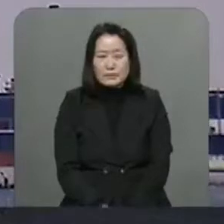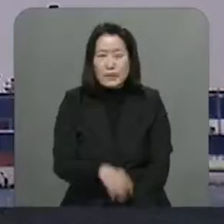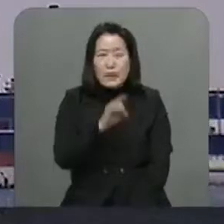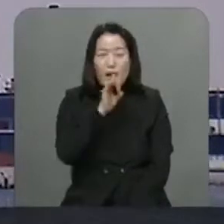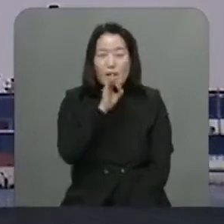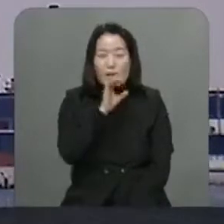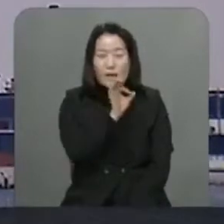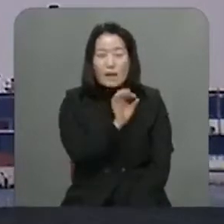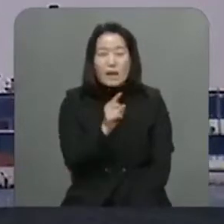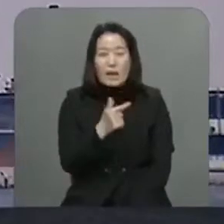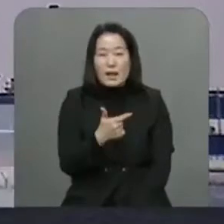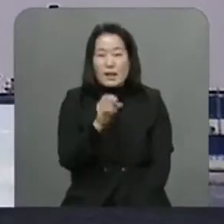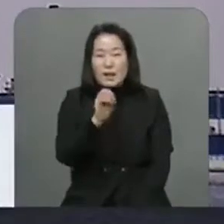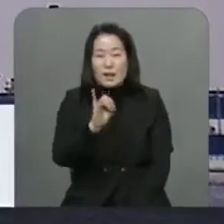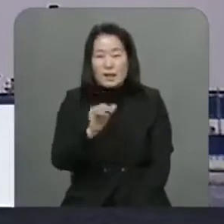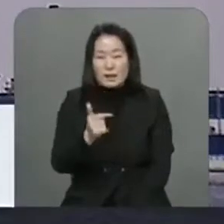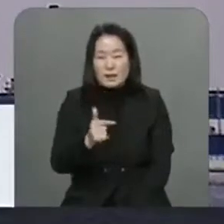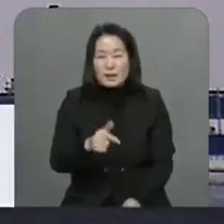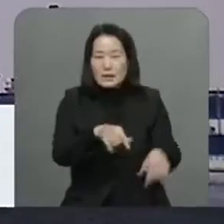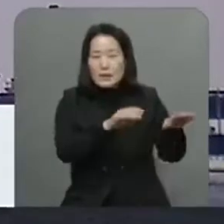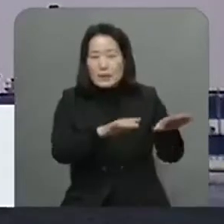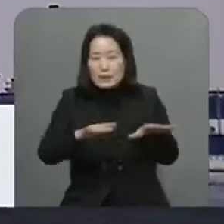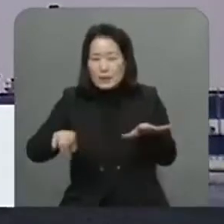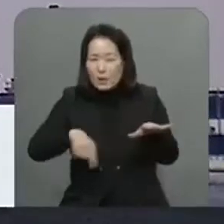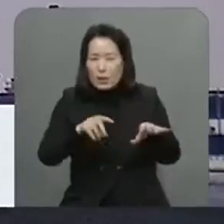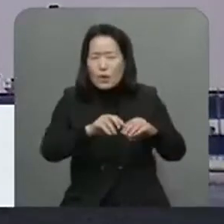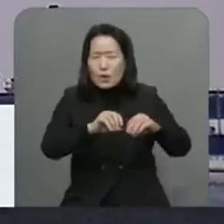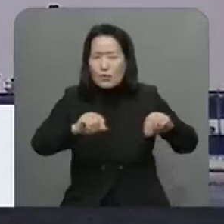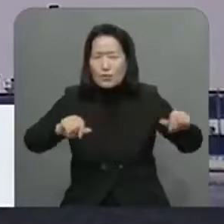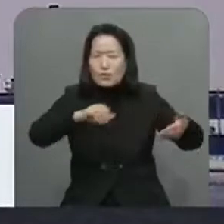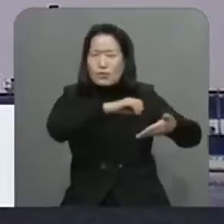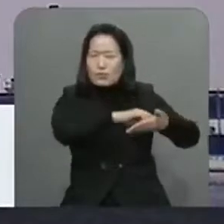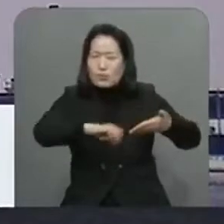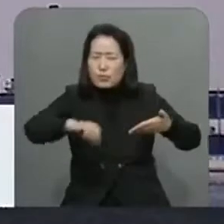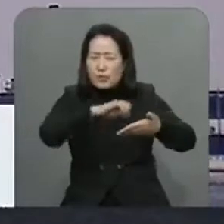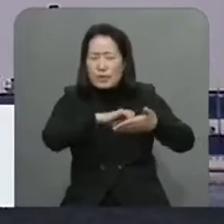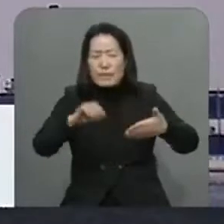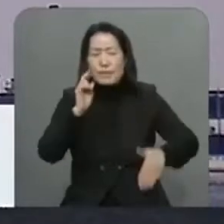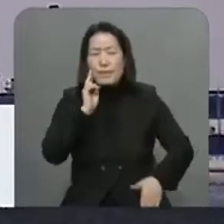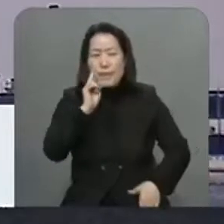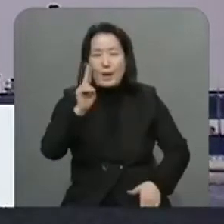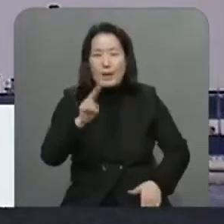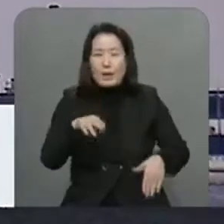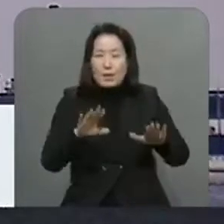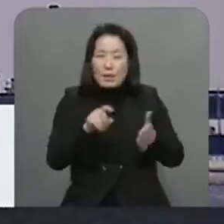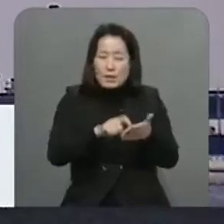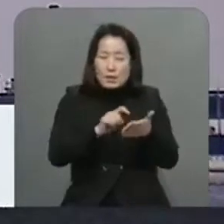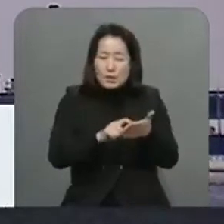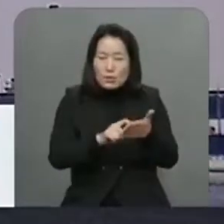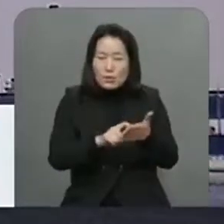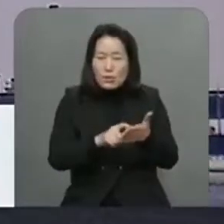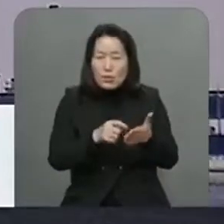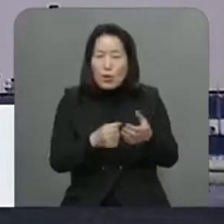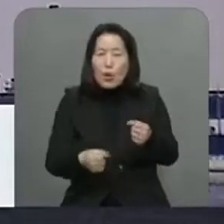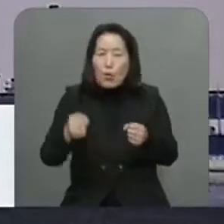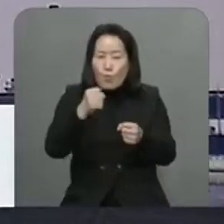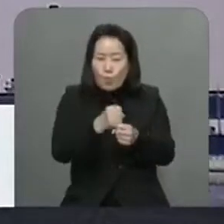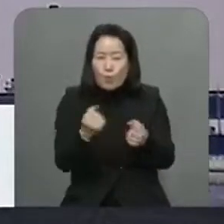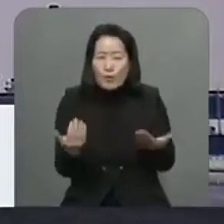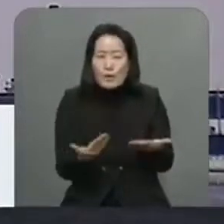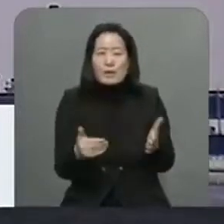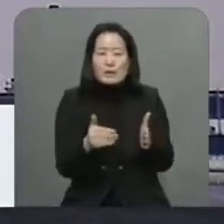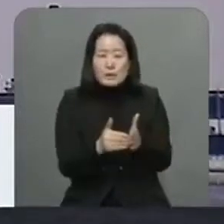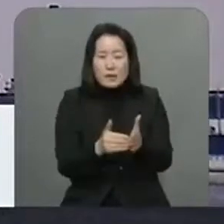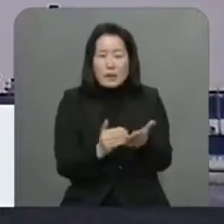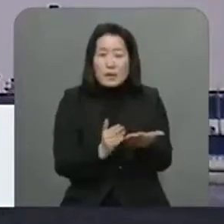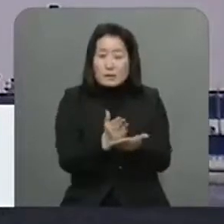강릉 안인 사고 주변에서 해안 침식 에 갈수록 심해지고 있습니다 오늘은 긴급 복구 작업까지 이루어졌는데 일부